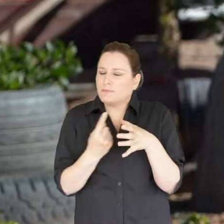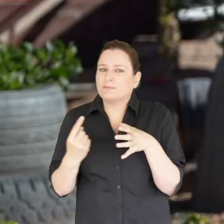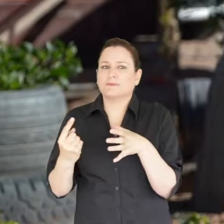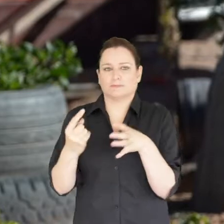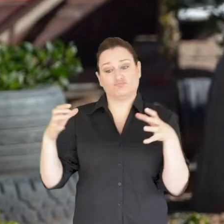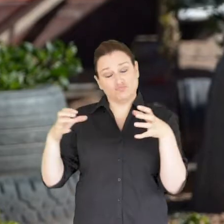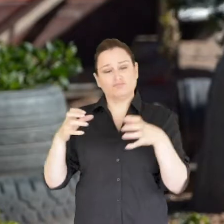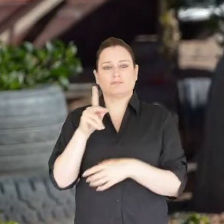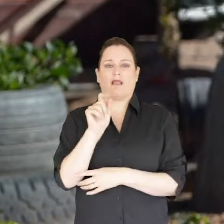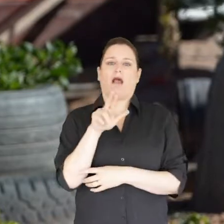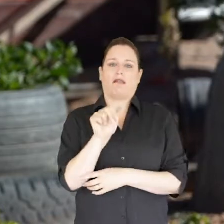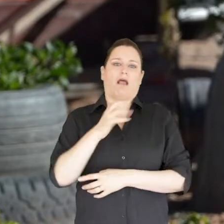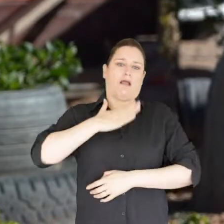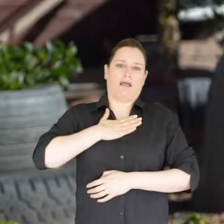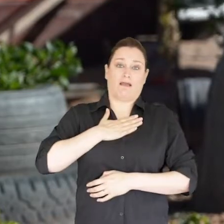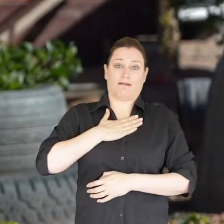Maar die categorie is Kara.